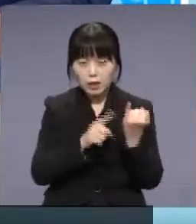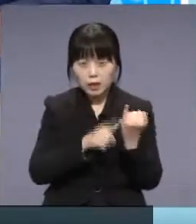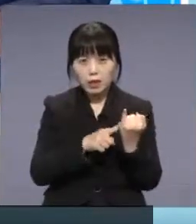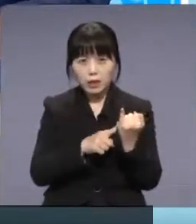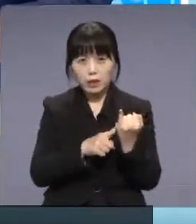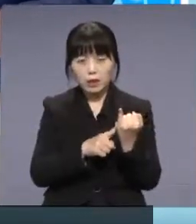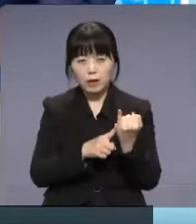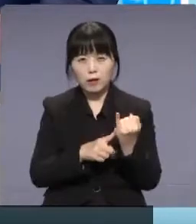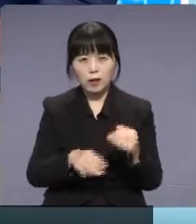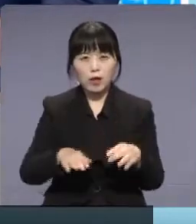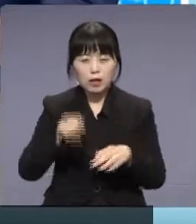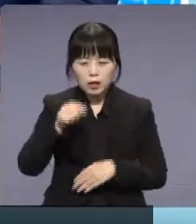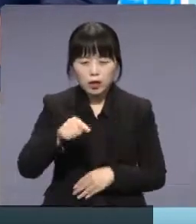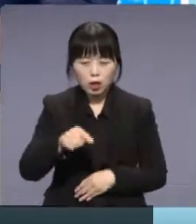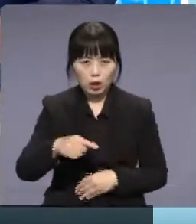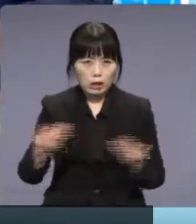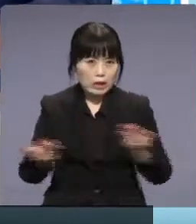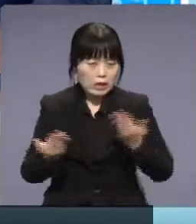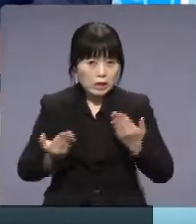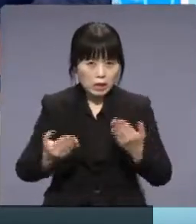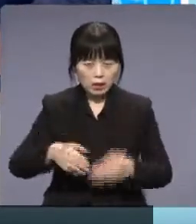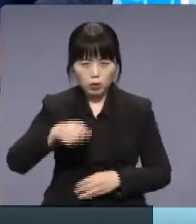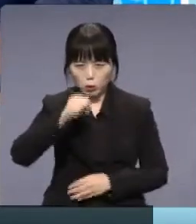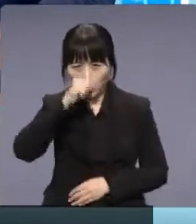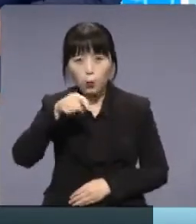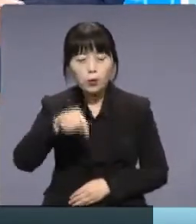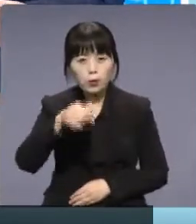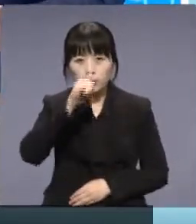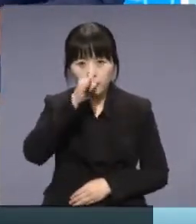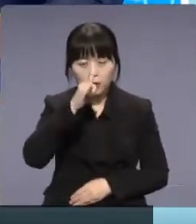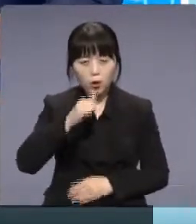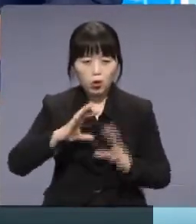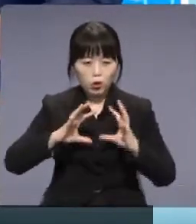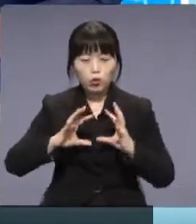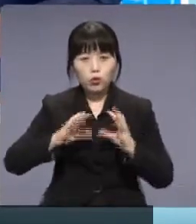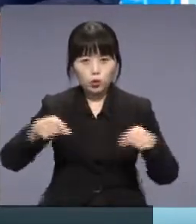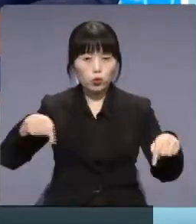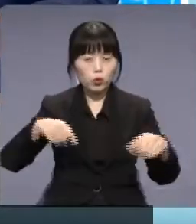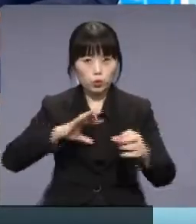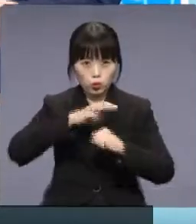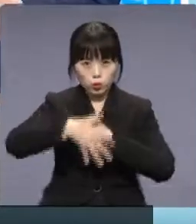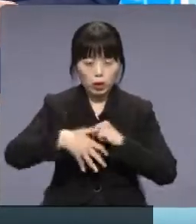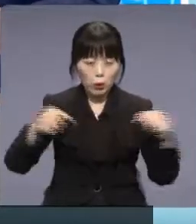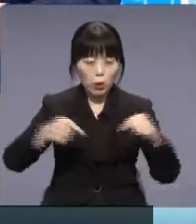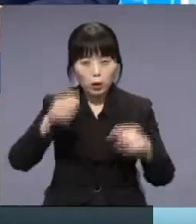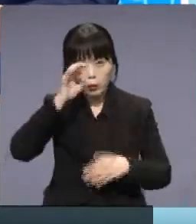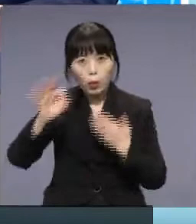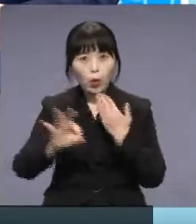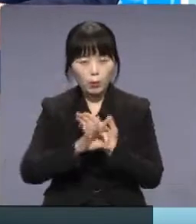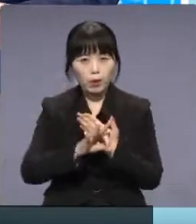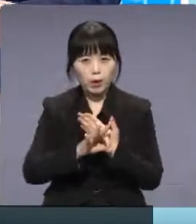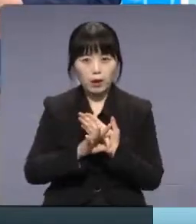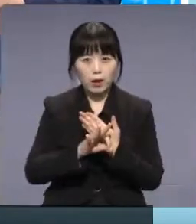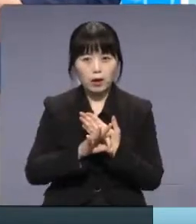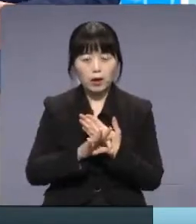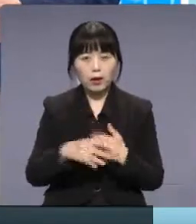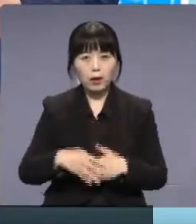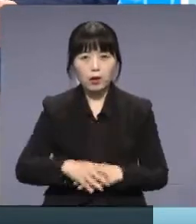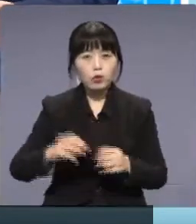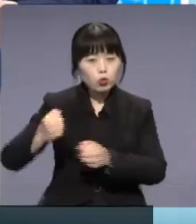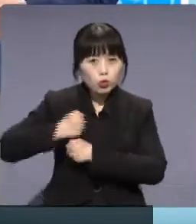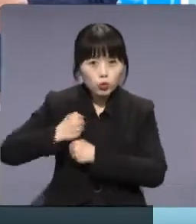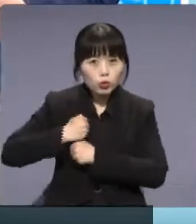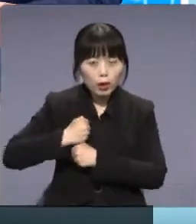하는 이런 게 장점이 있잖아요. 결국 지금 우리 국제 외교도 보면 하이 폴리틱스, 예를 들어 이제